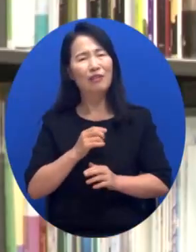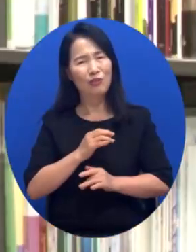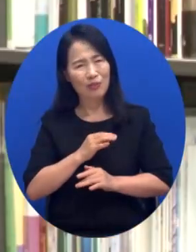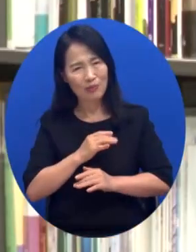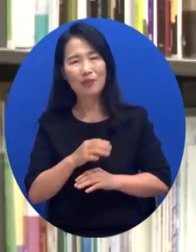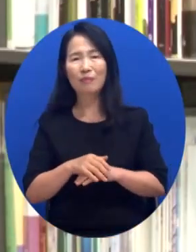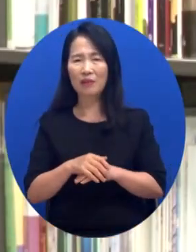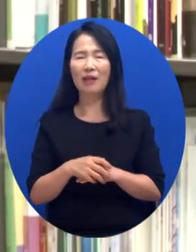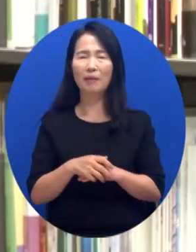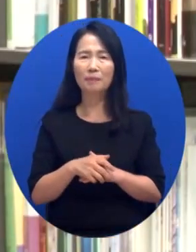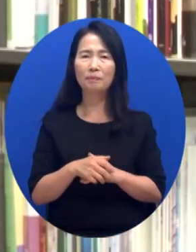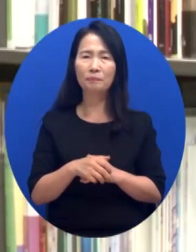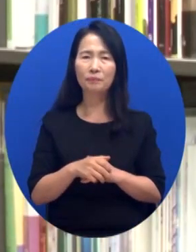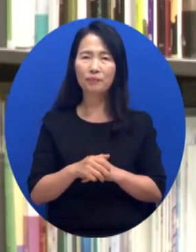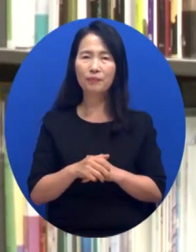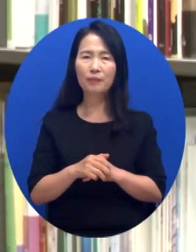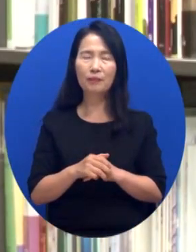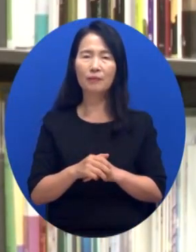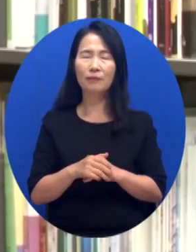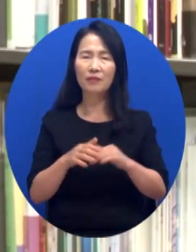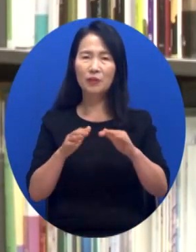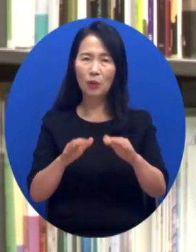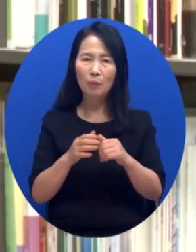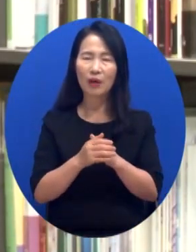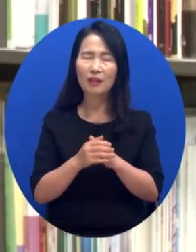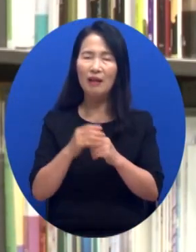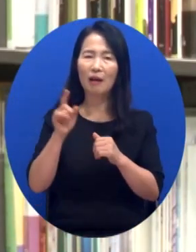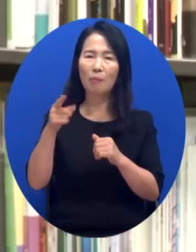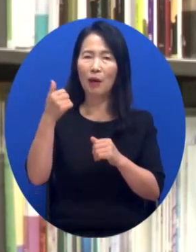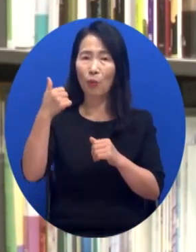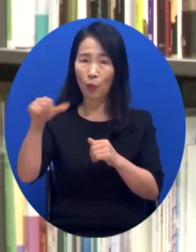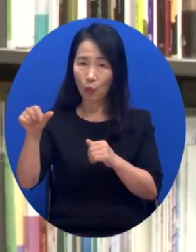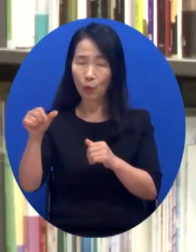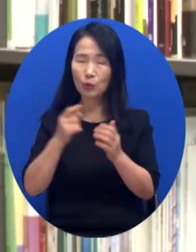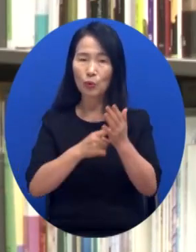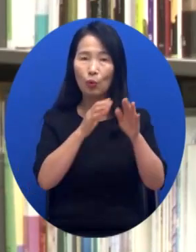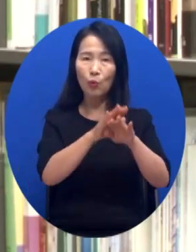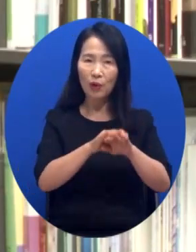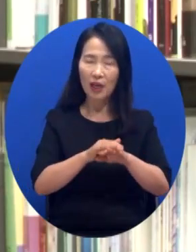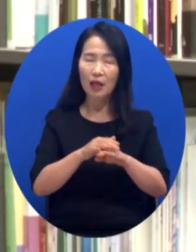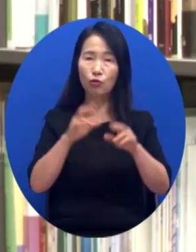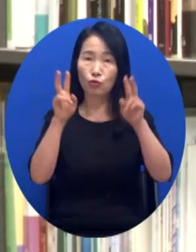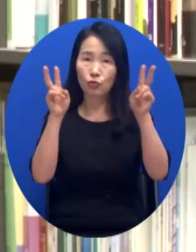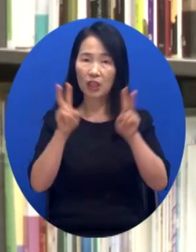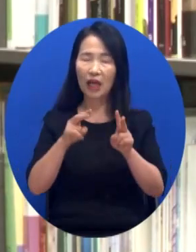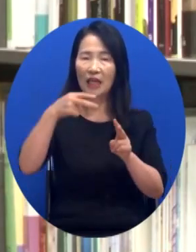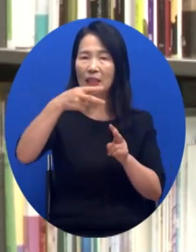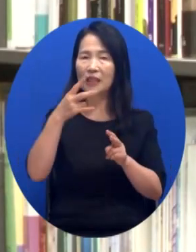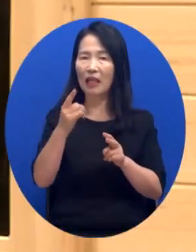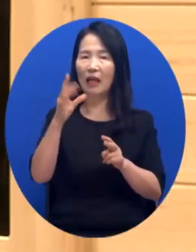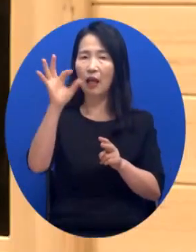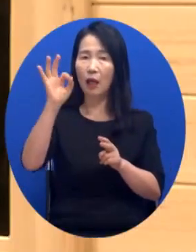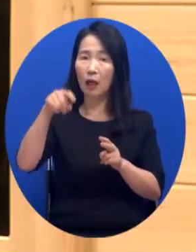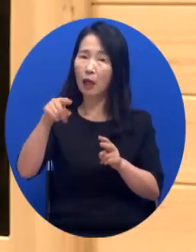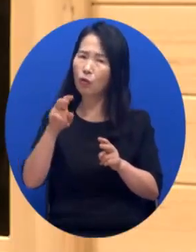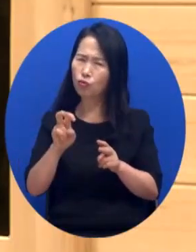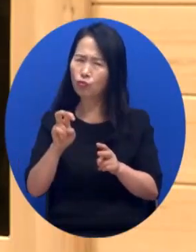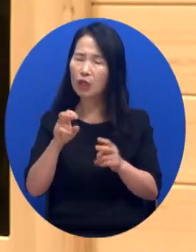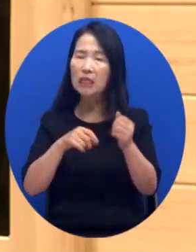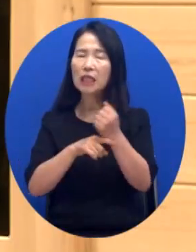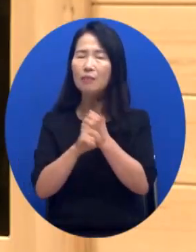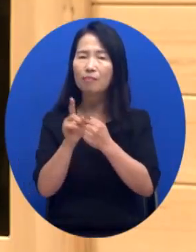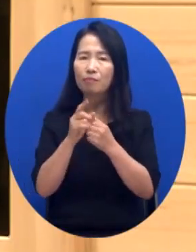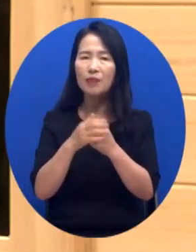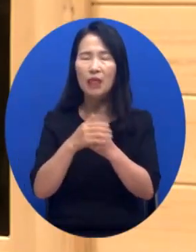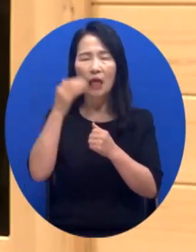예. 이번 그 제105회기 총회 주제가 세움이었습니다. 어떤 의미가 있습니까? 지금